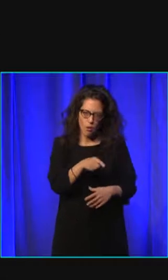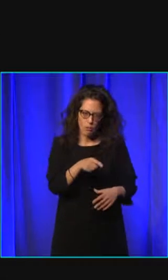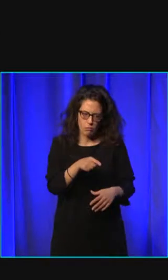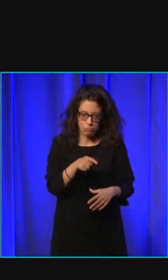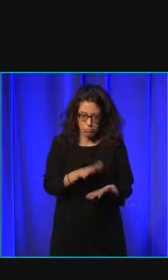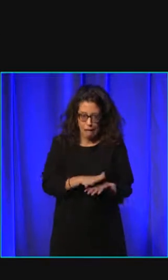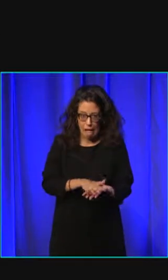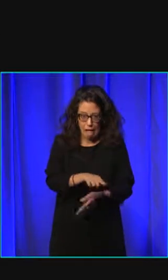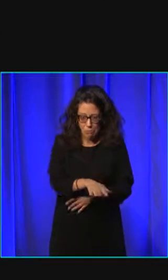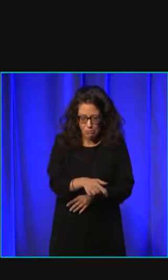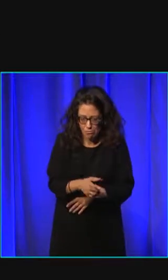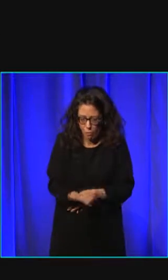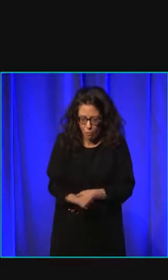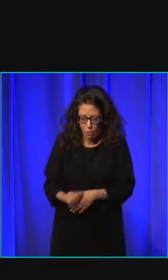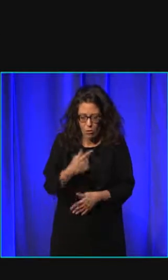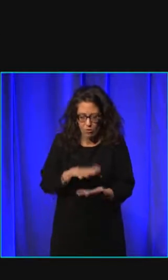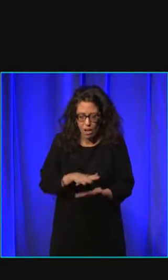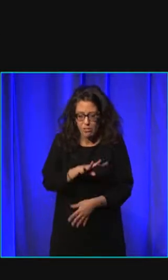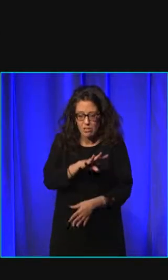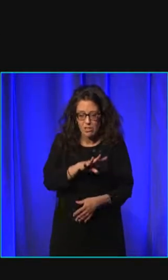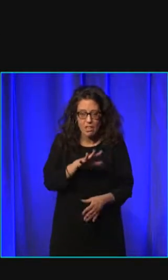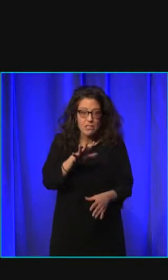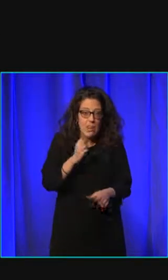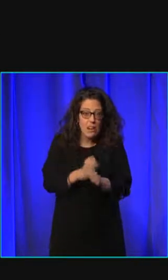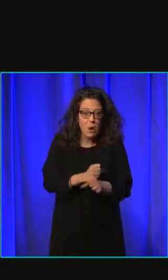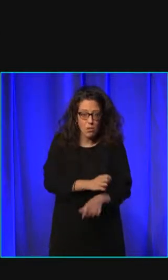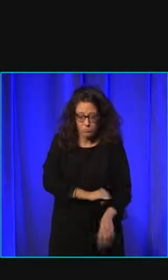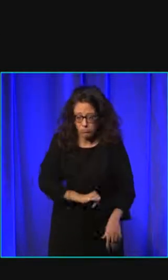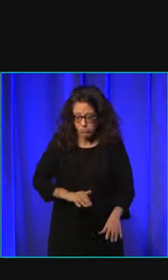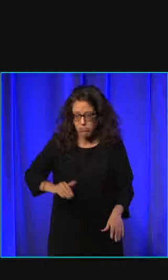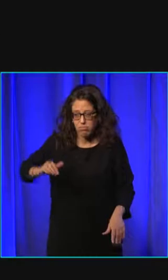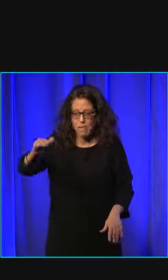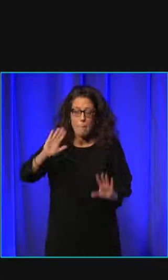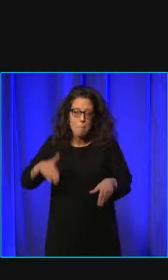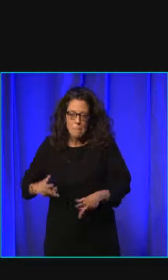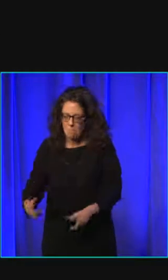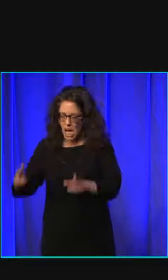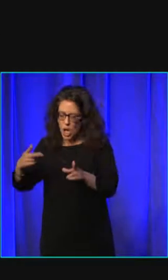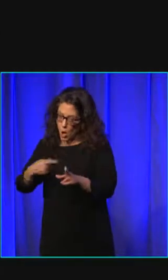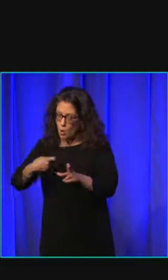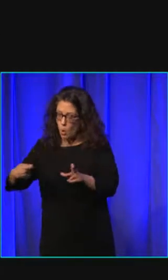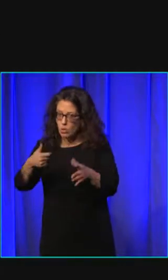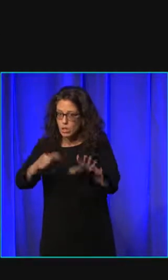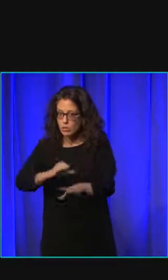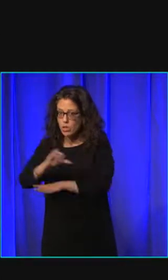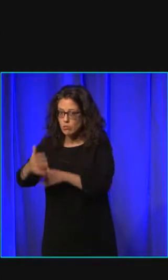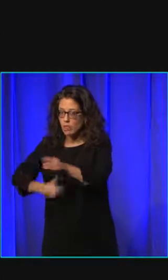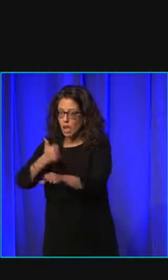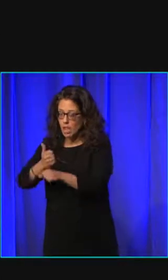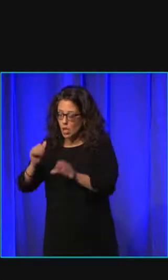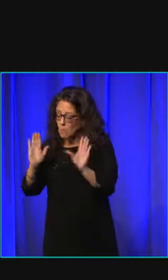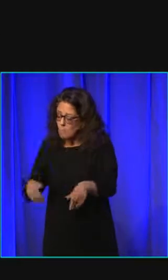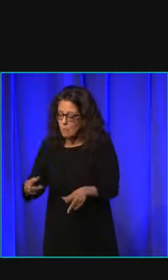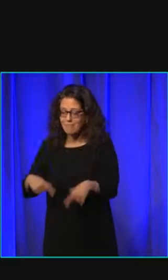quand ils sont tout petits, à 4 ou 5 ans. Donc, même s'ils sont blessés sur une période longue qui peut aller de 6 mois à 1 an,